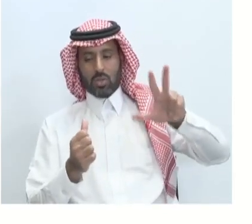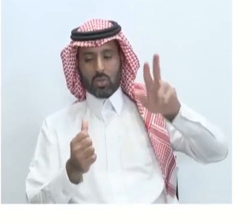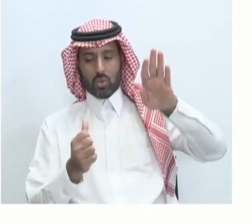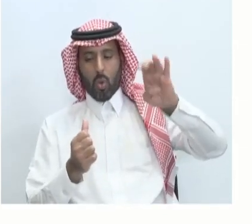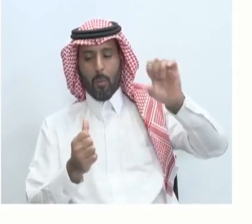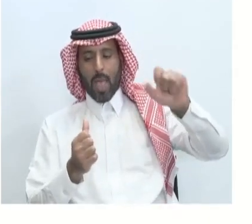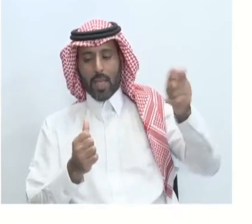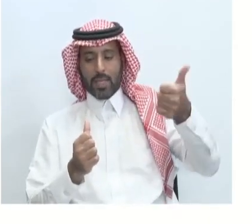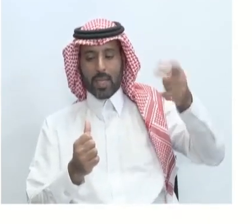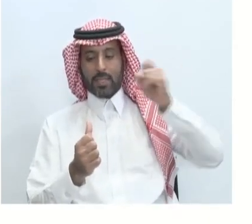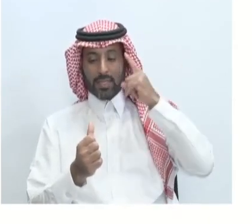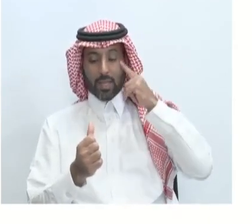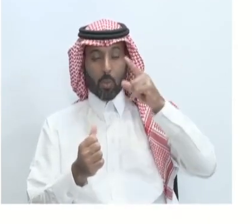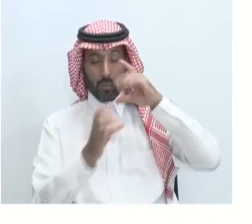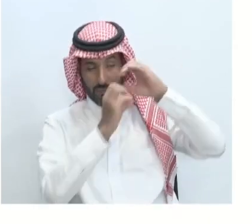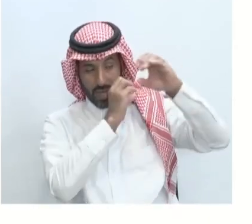استخدمها